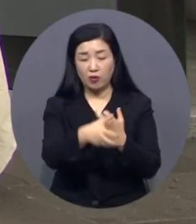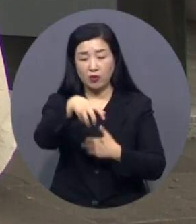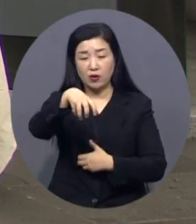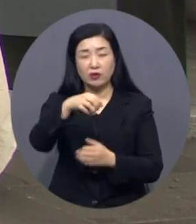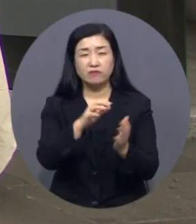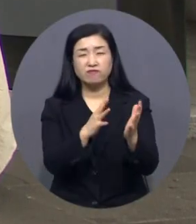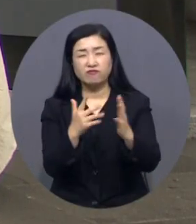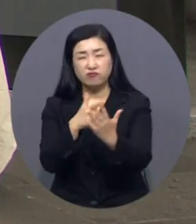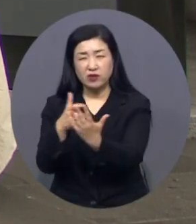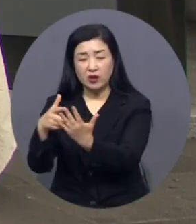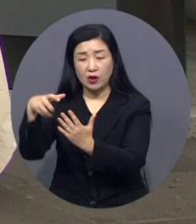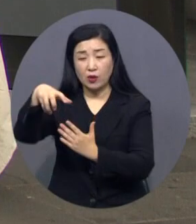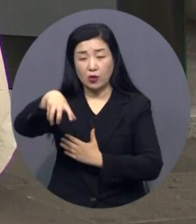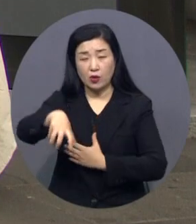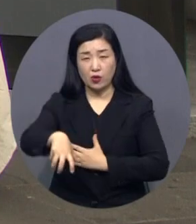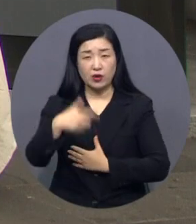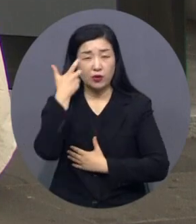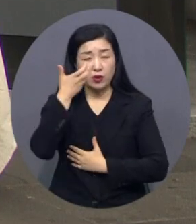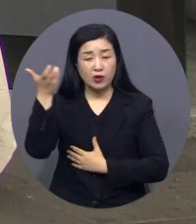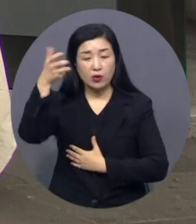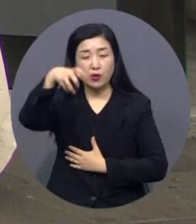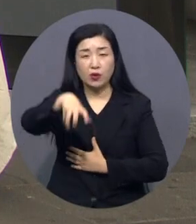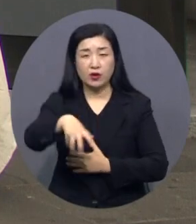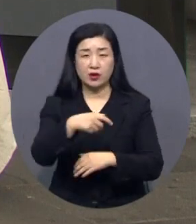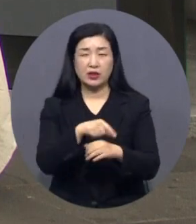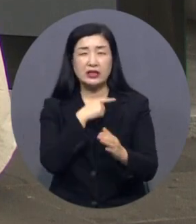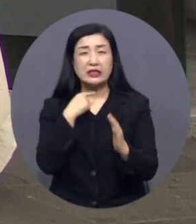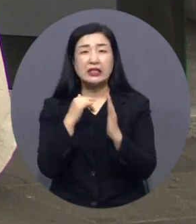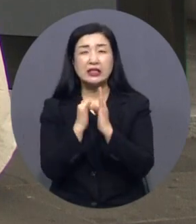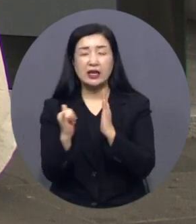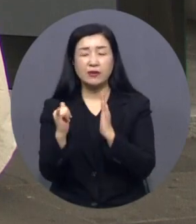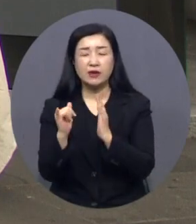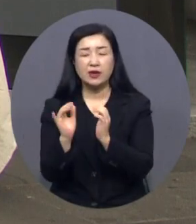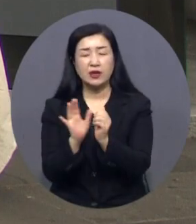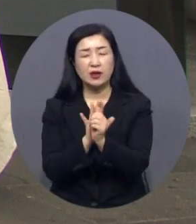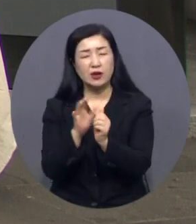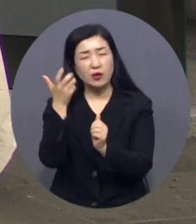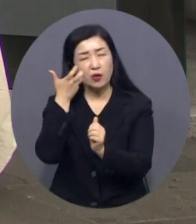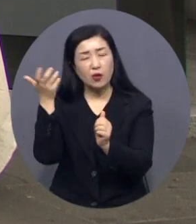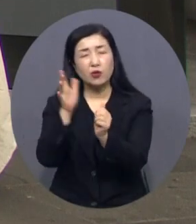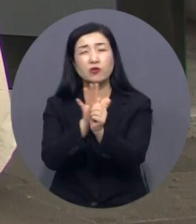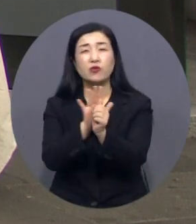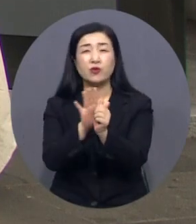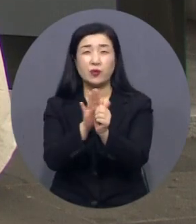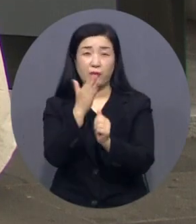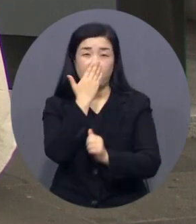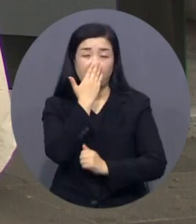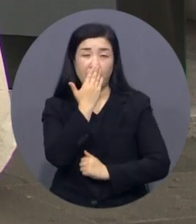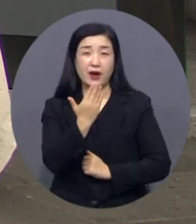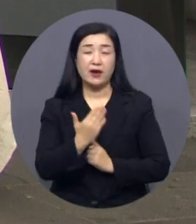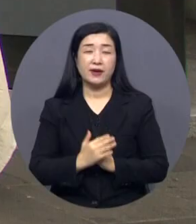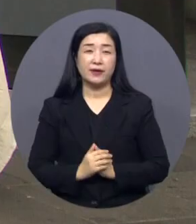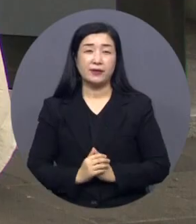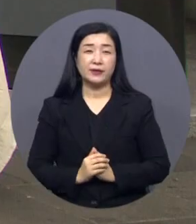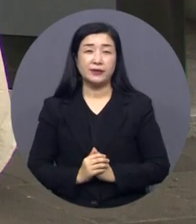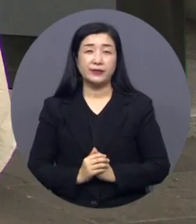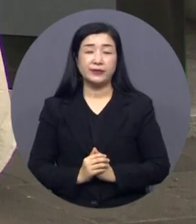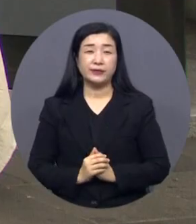학살터에 위령 공간이 마련되면서 이곳에서 희생된 이들의 넋을 달랠 수 있게 됐습니다. MBC 뉴스